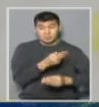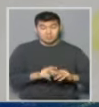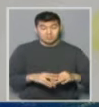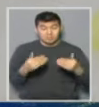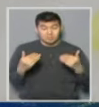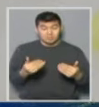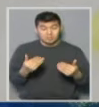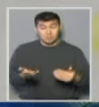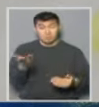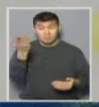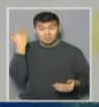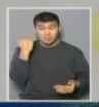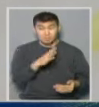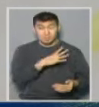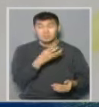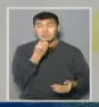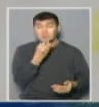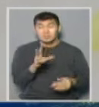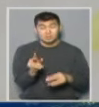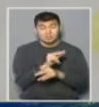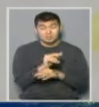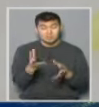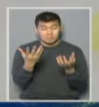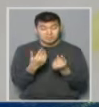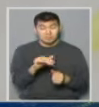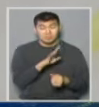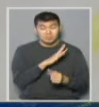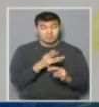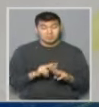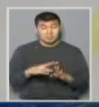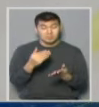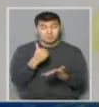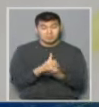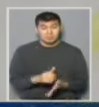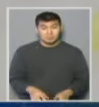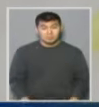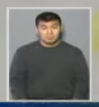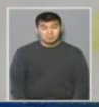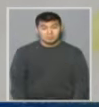мына кадрлар негізі әуелден сол жақсы тәрбие беріп әрі қарай жалғаса берсін деген ниеттемін.